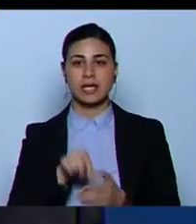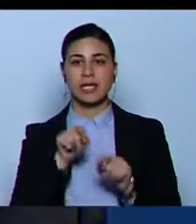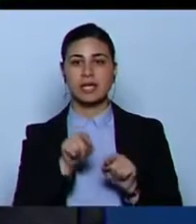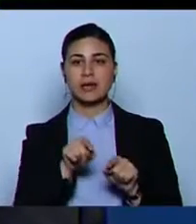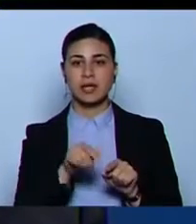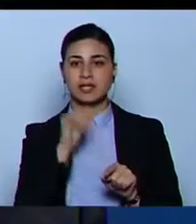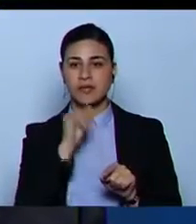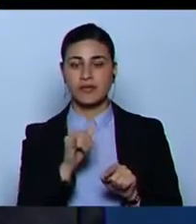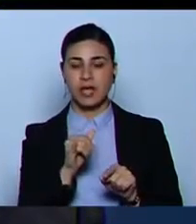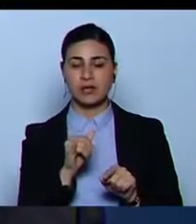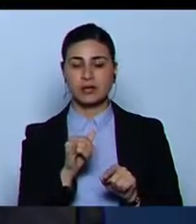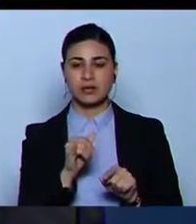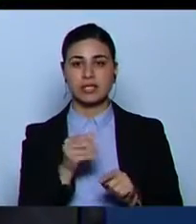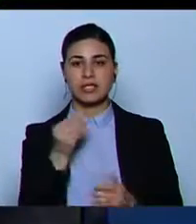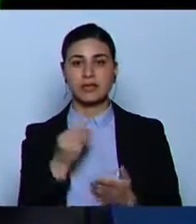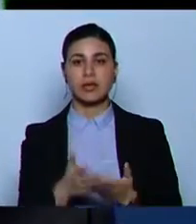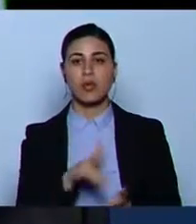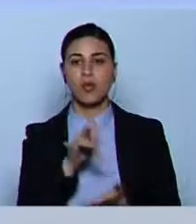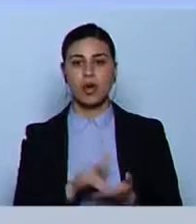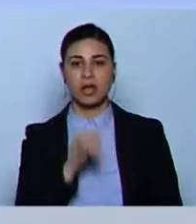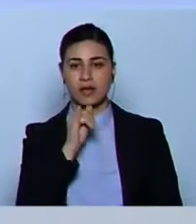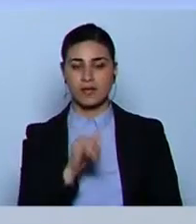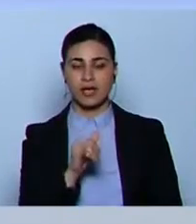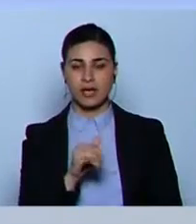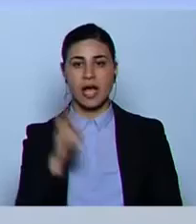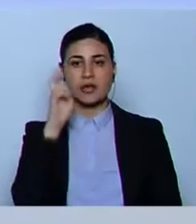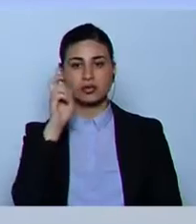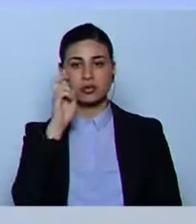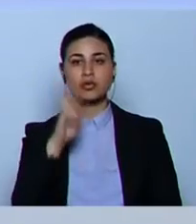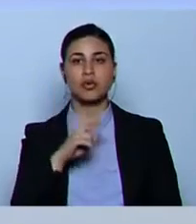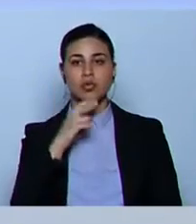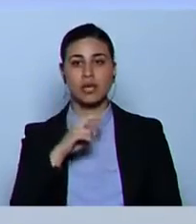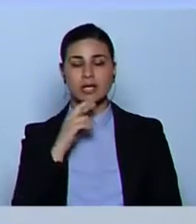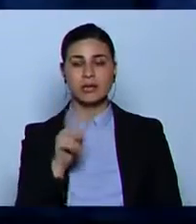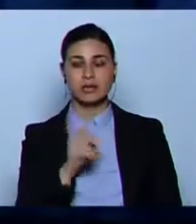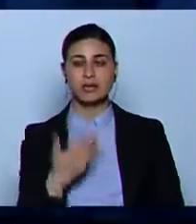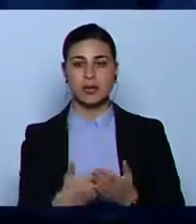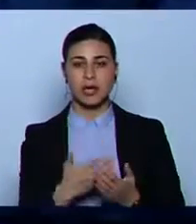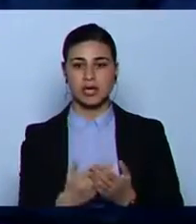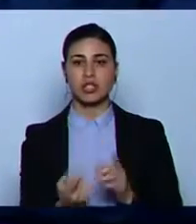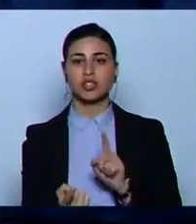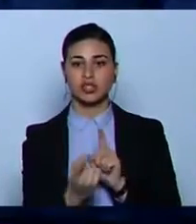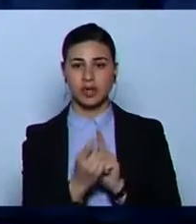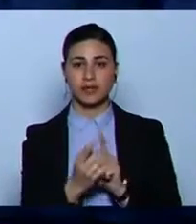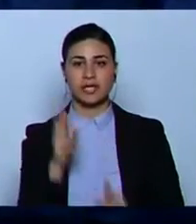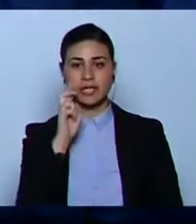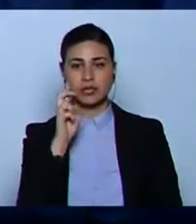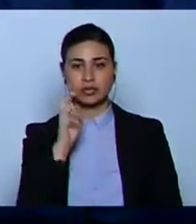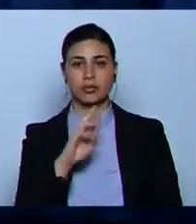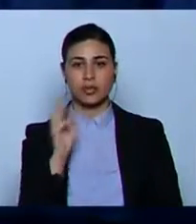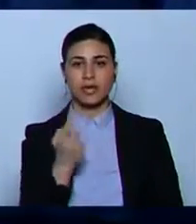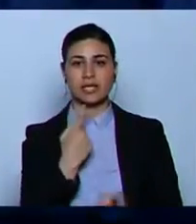იმას ვერ იმსახურებს, მოქალაქე არ არის და ვერ იმსახურებს ხელისუფლების ყურადღებას, რომ თუნდაც შეგხვდეს ხელისუფლება